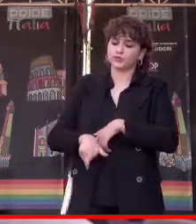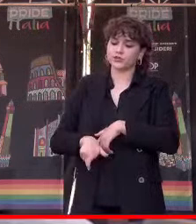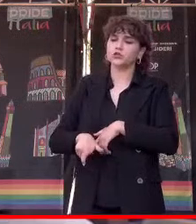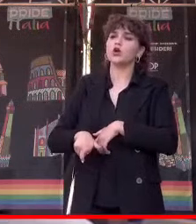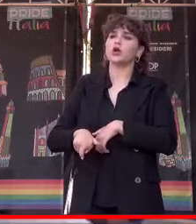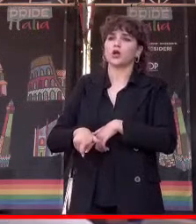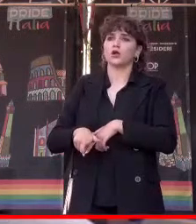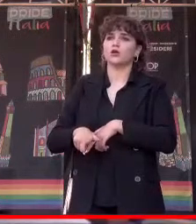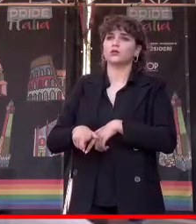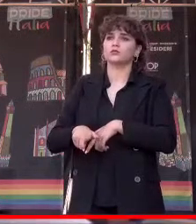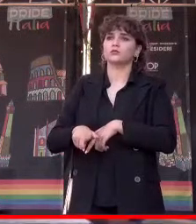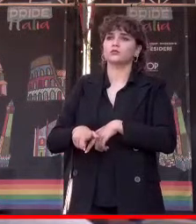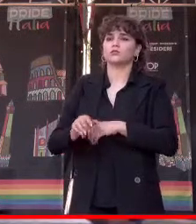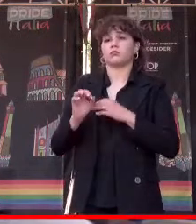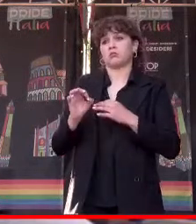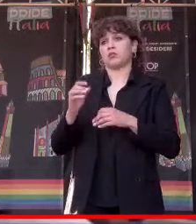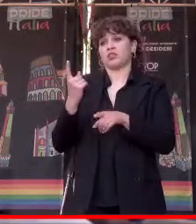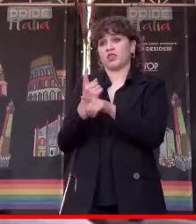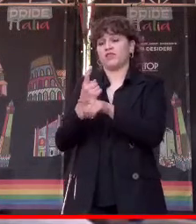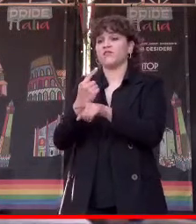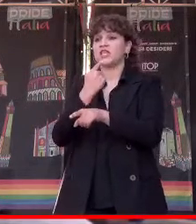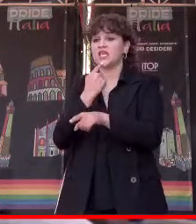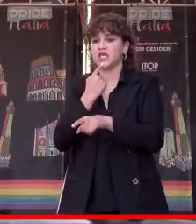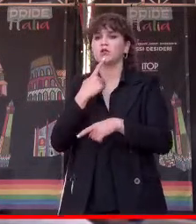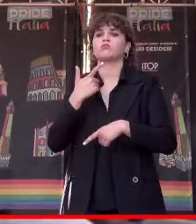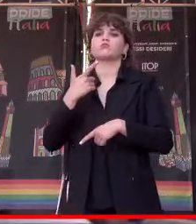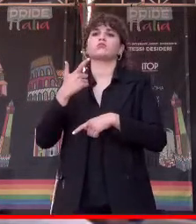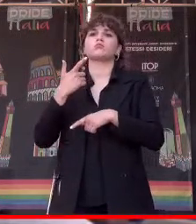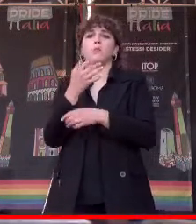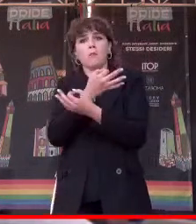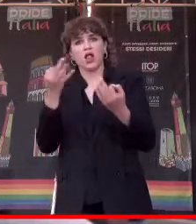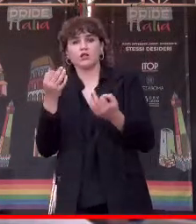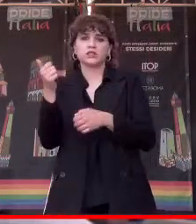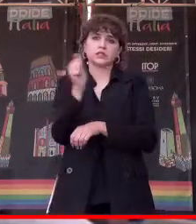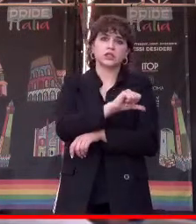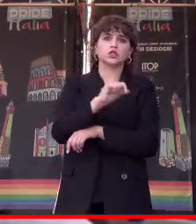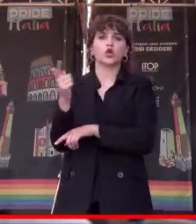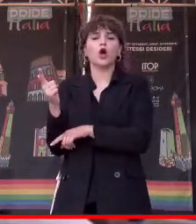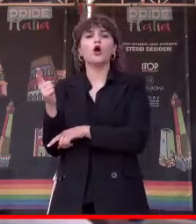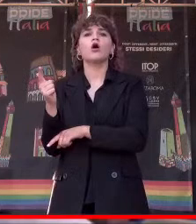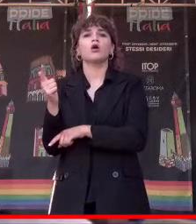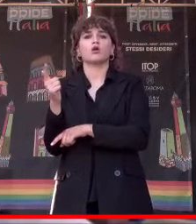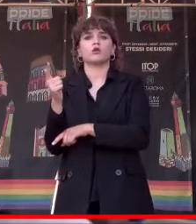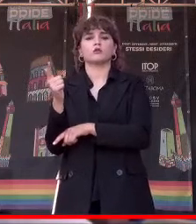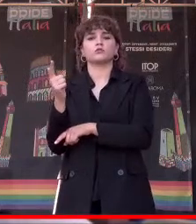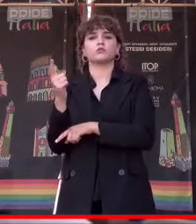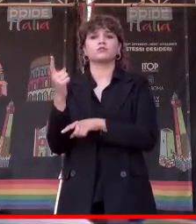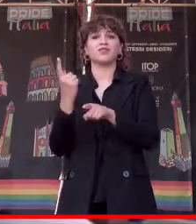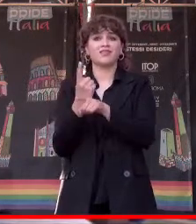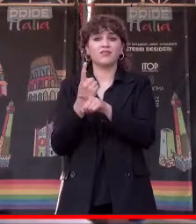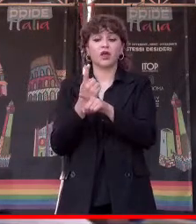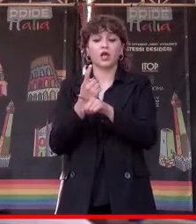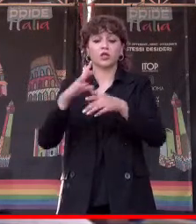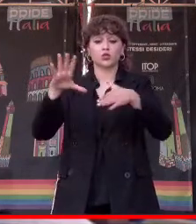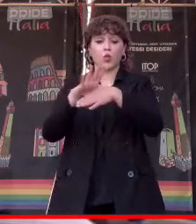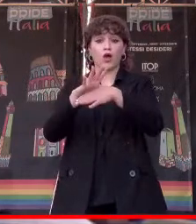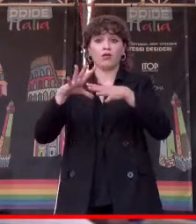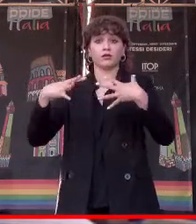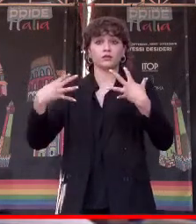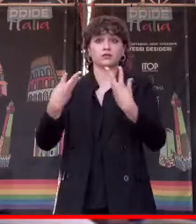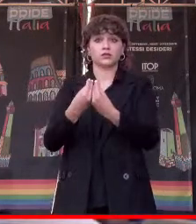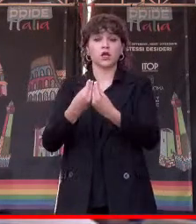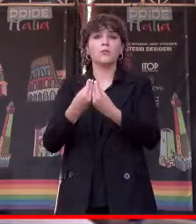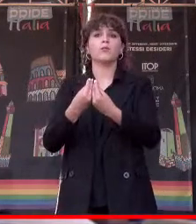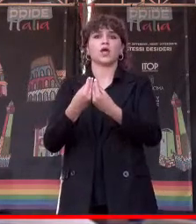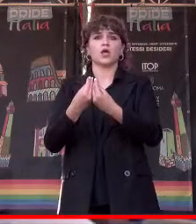essere quello che decide e che ti dice se una cosa va bene o non va bene, deve essere disposto con tutto il suo team a formarsi, e gli ordini